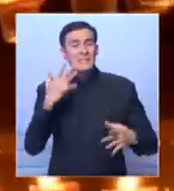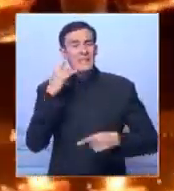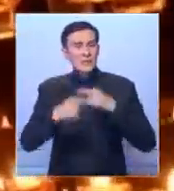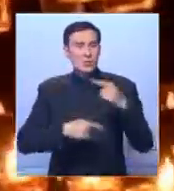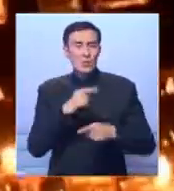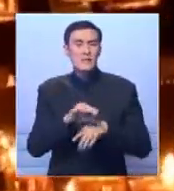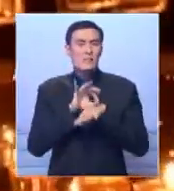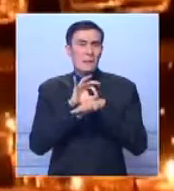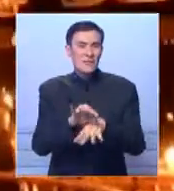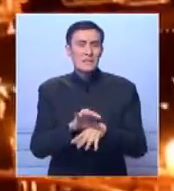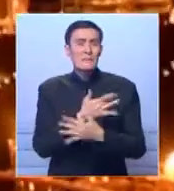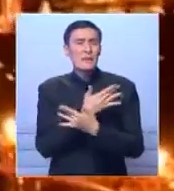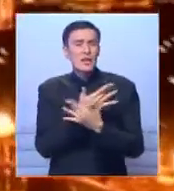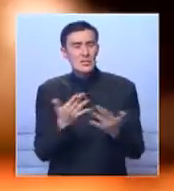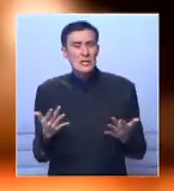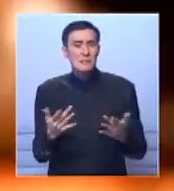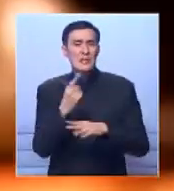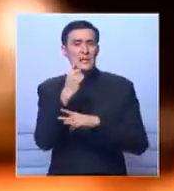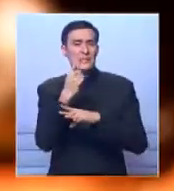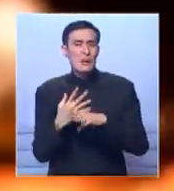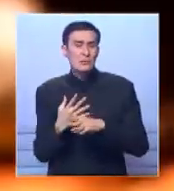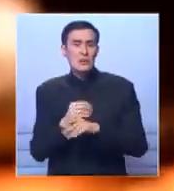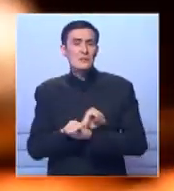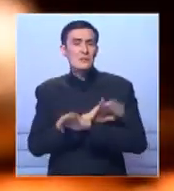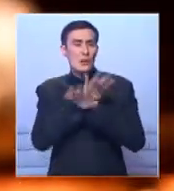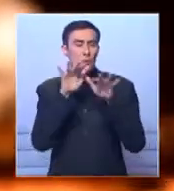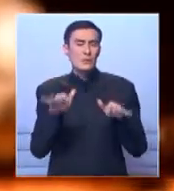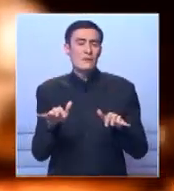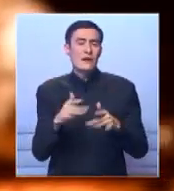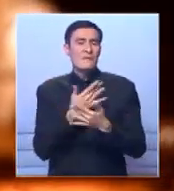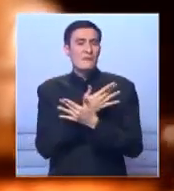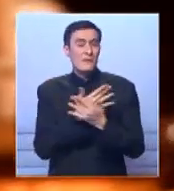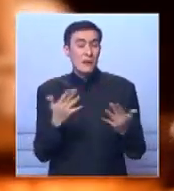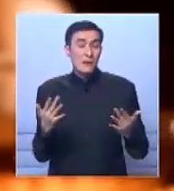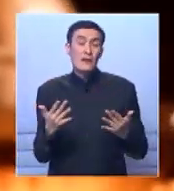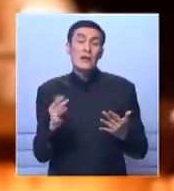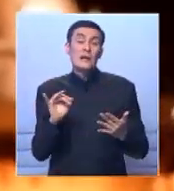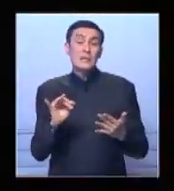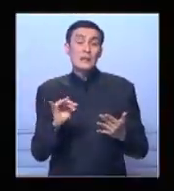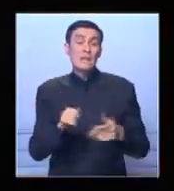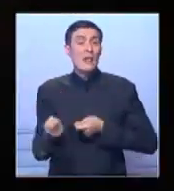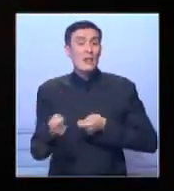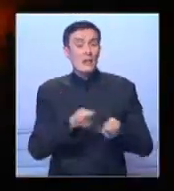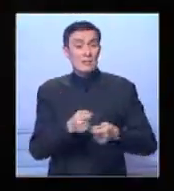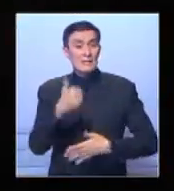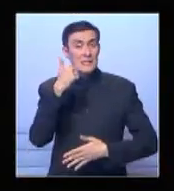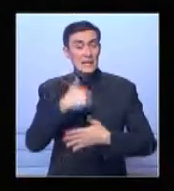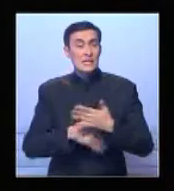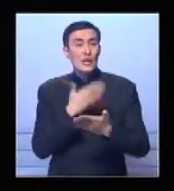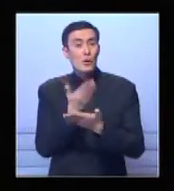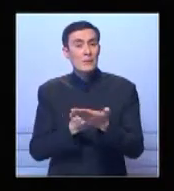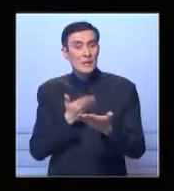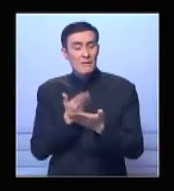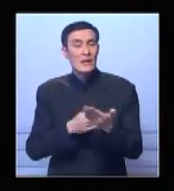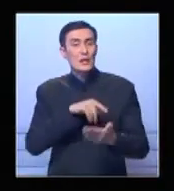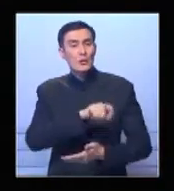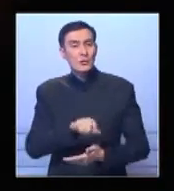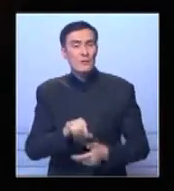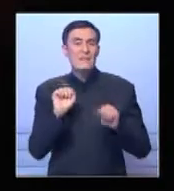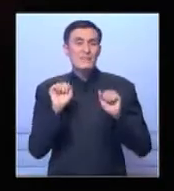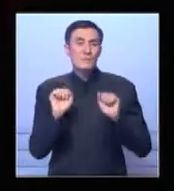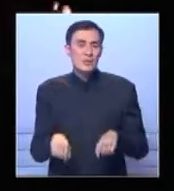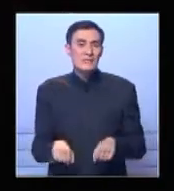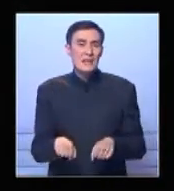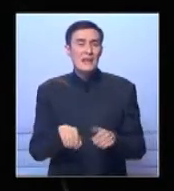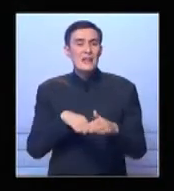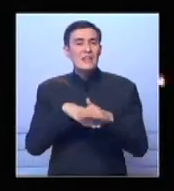традиционно сопровождается многочисленными запусками салютов и фейерверков. Власти столицы рекомендовали местным жителям по возможности